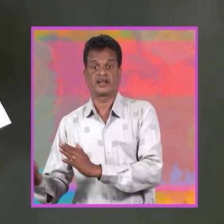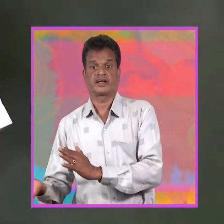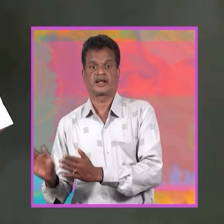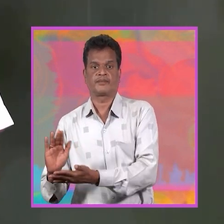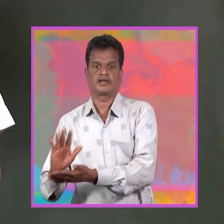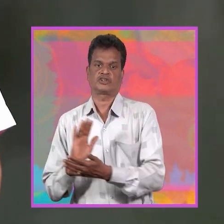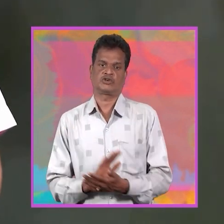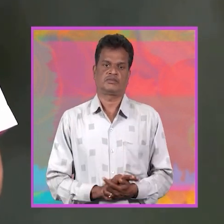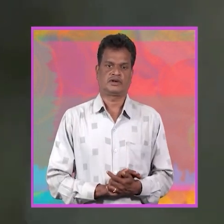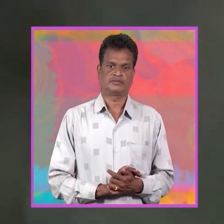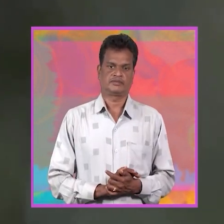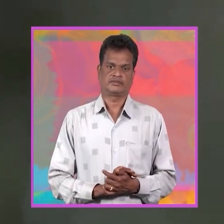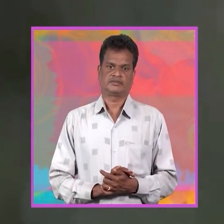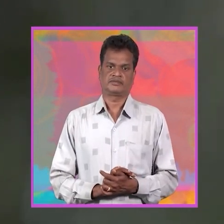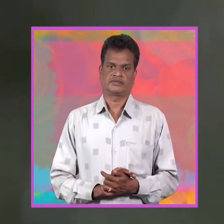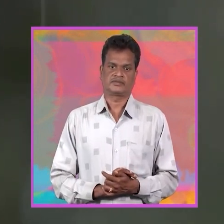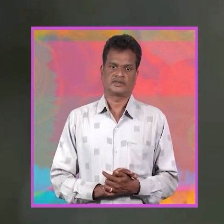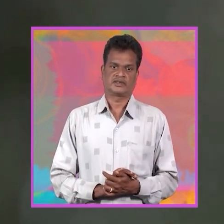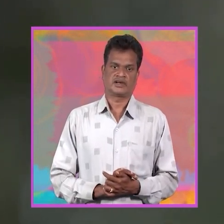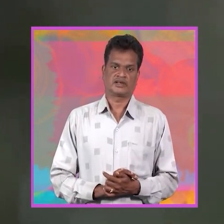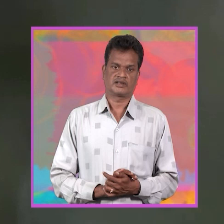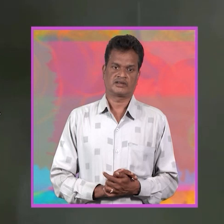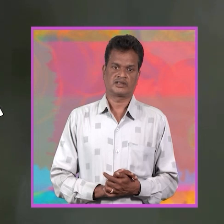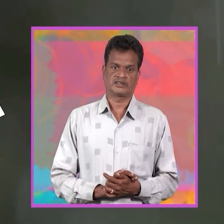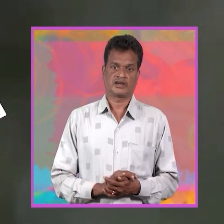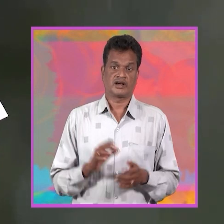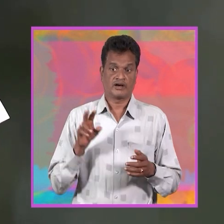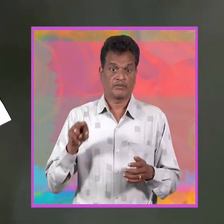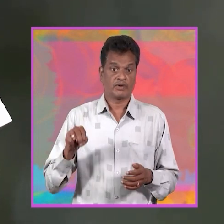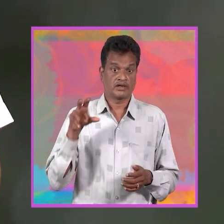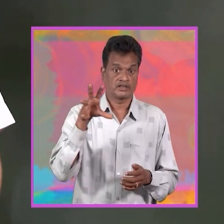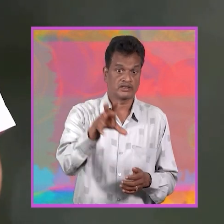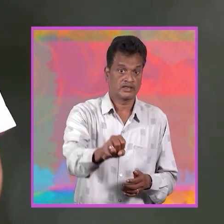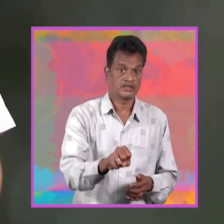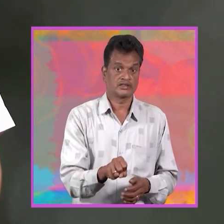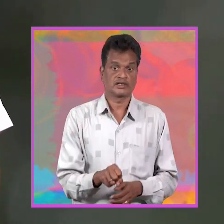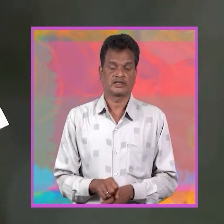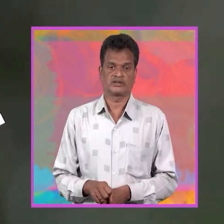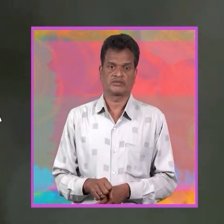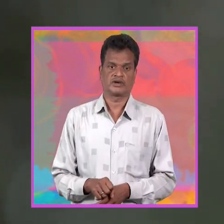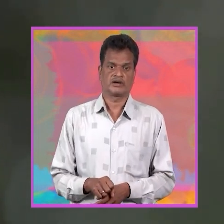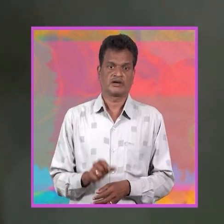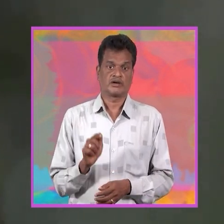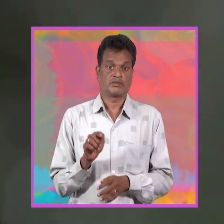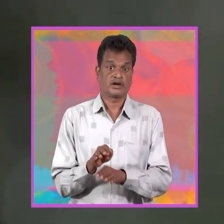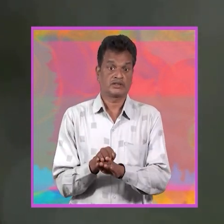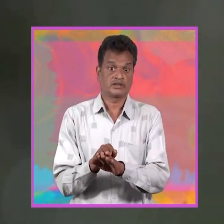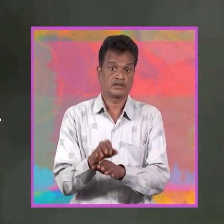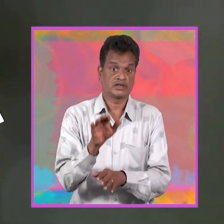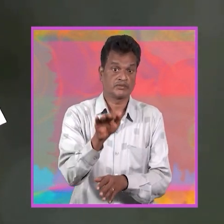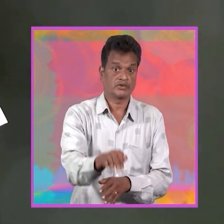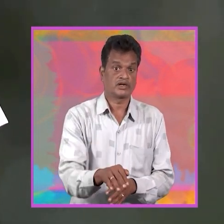வீட்டில் பதுங்குமாம், பாய்ந்து எலியை பிடிக்கவே பக்கம் பார்த்து செல்லுமாம், பாலை